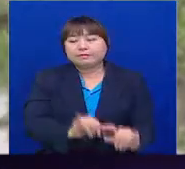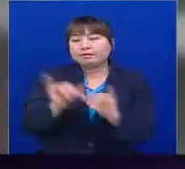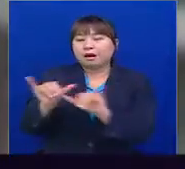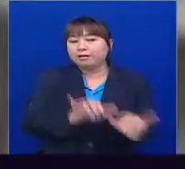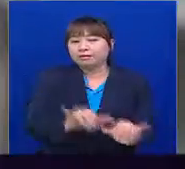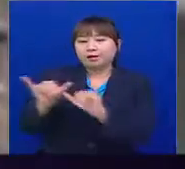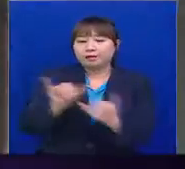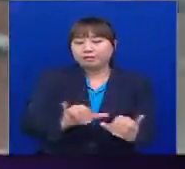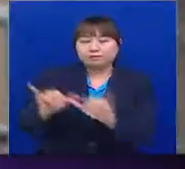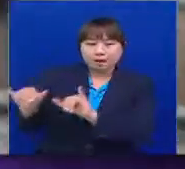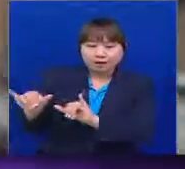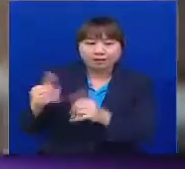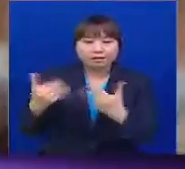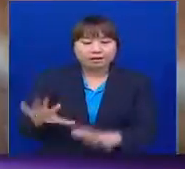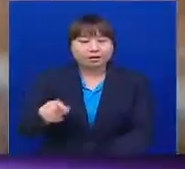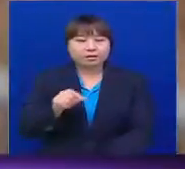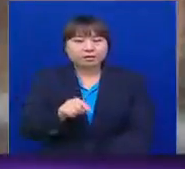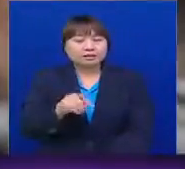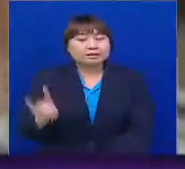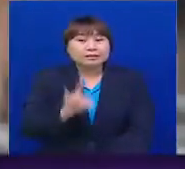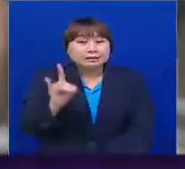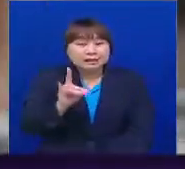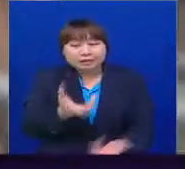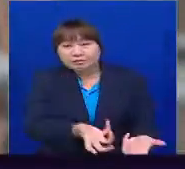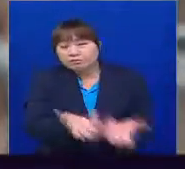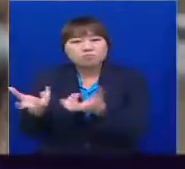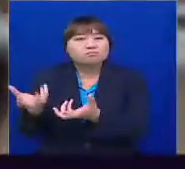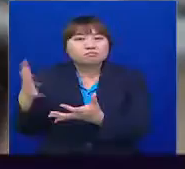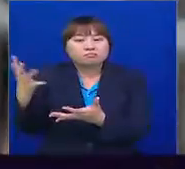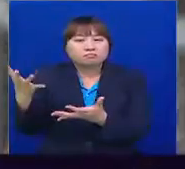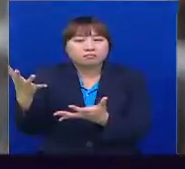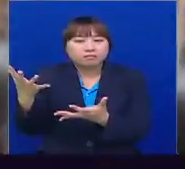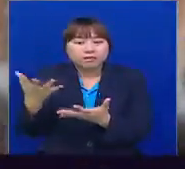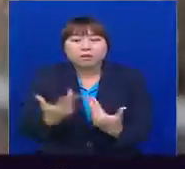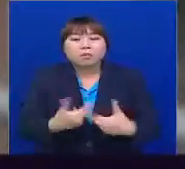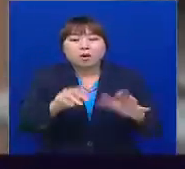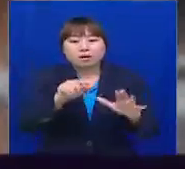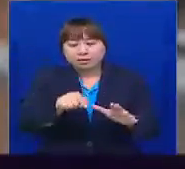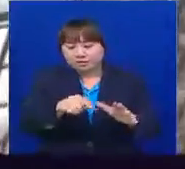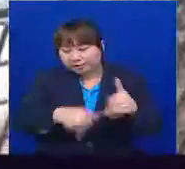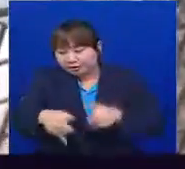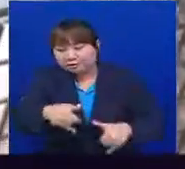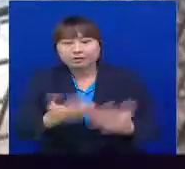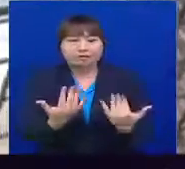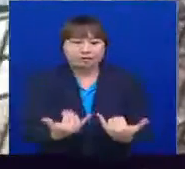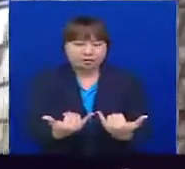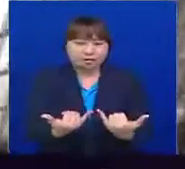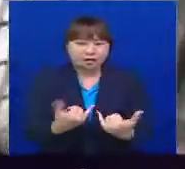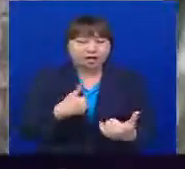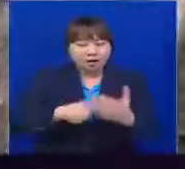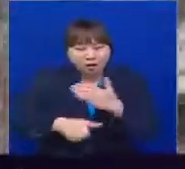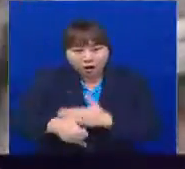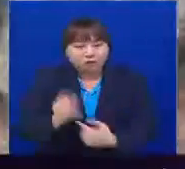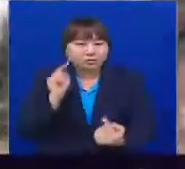ยที่ไม่ทันที่จะเคลื่อนย้ายสัตว์เลี้ยงหรือปล่อยสัตว์เลี้ยงไว้ในพื้นที่เนี่ยทำให้เวลาเราเข้าไปใน